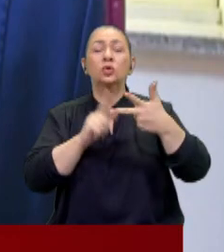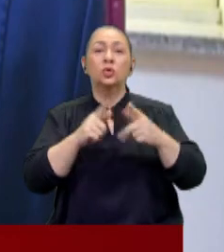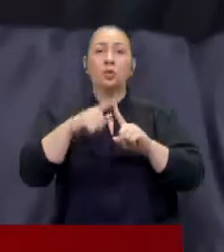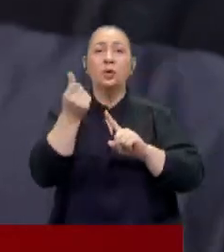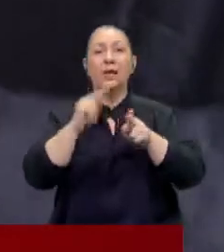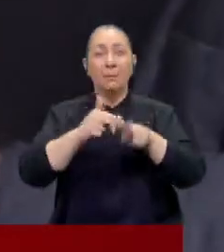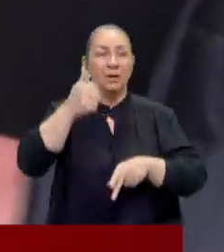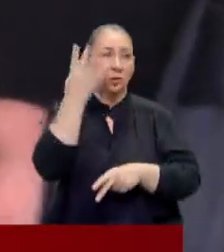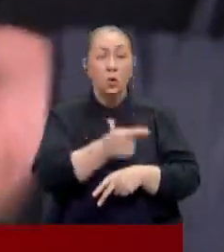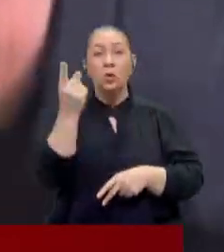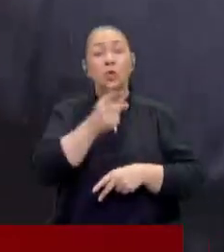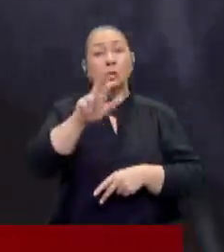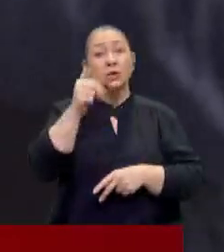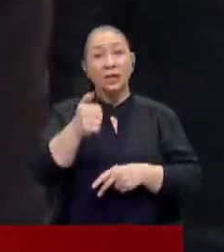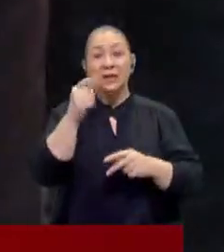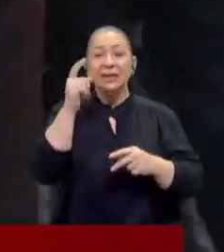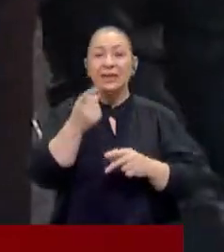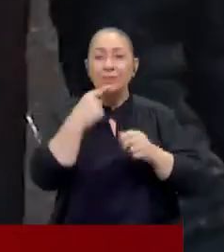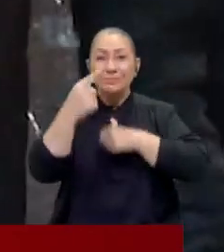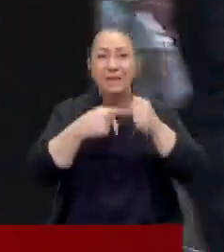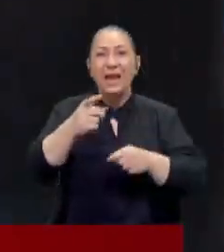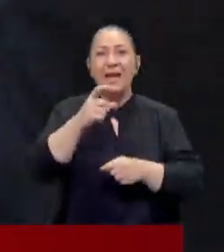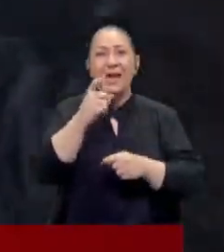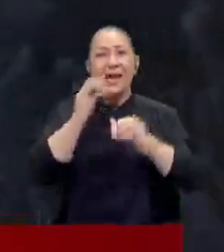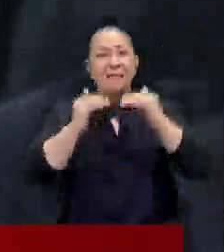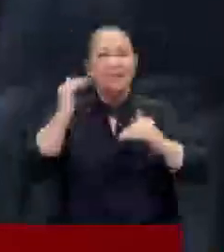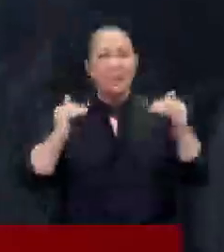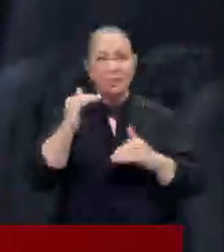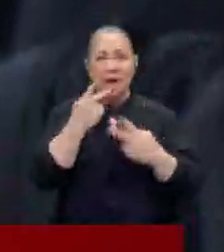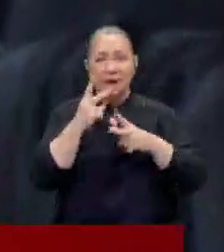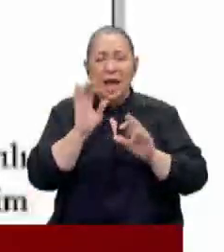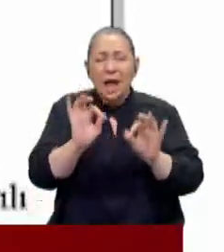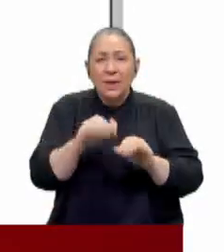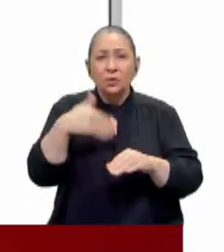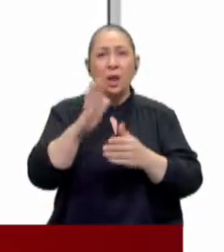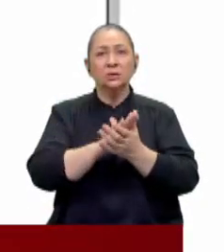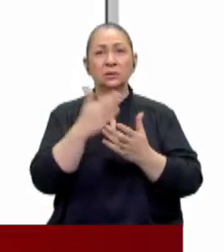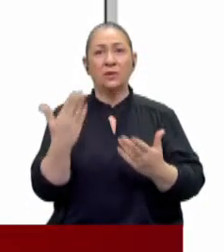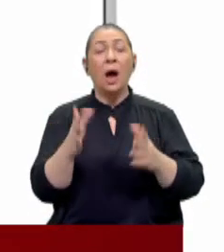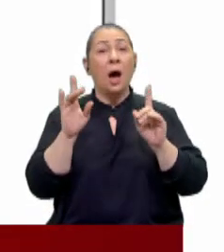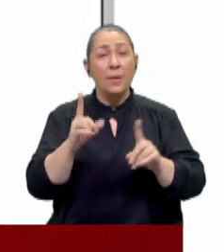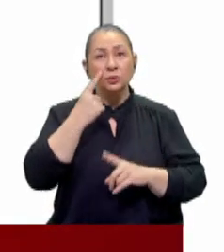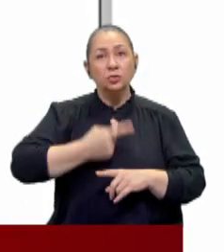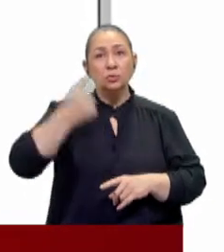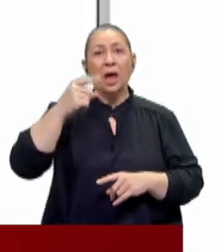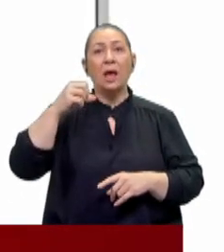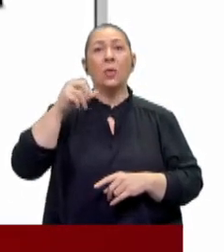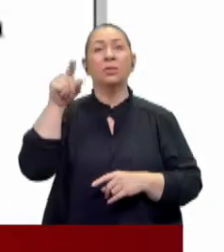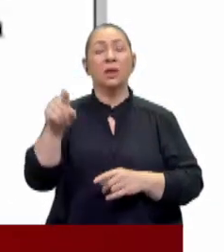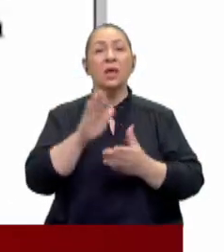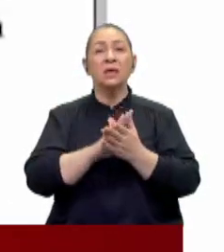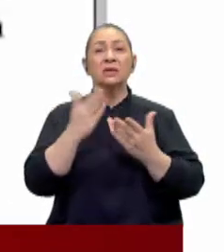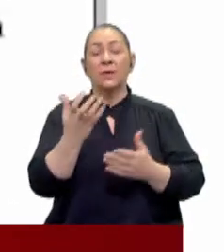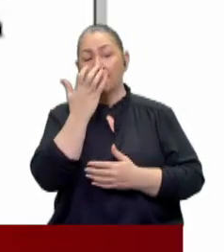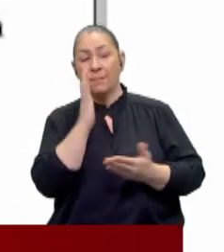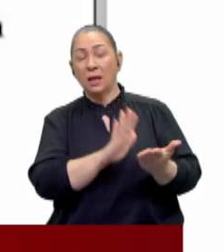başkanı oldu. %36'lık yıl sonu enflasyonu açıklandıktan hemen sonra kendisinin istifa ettiği ama Cumhurbaşkanı Erdoğan'ın